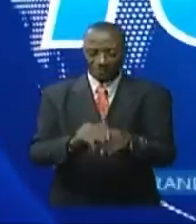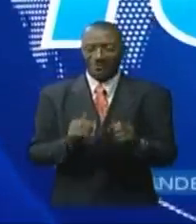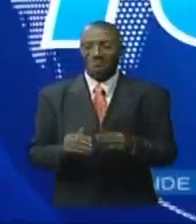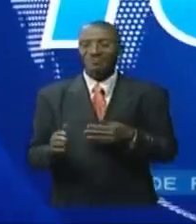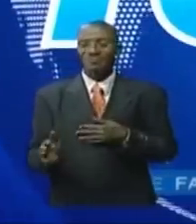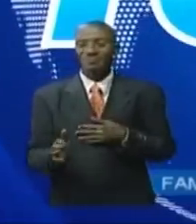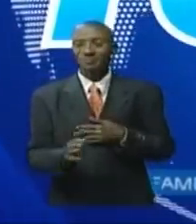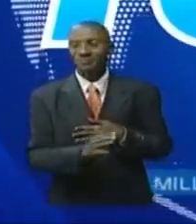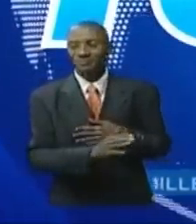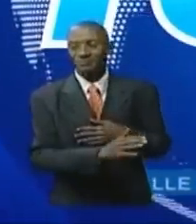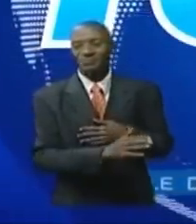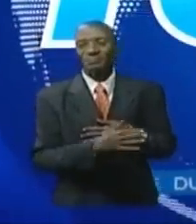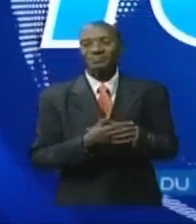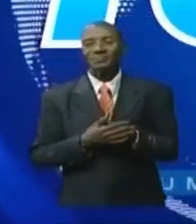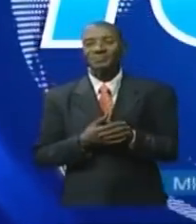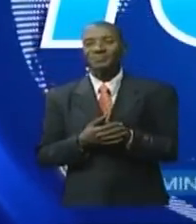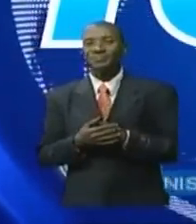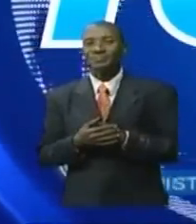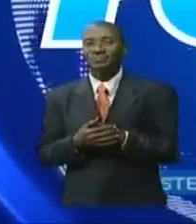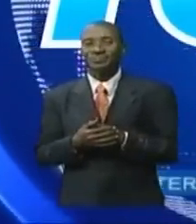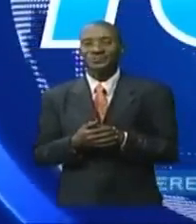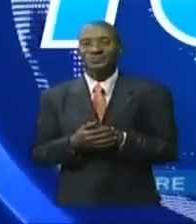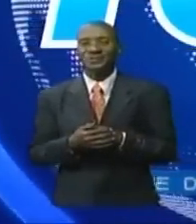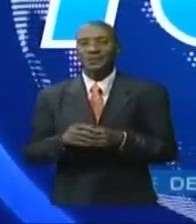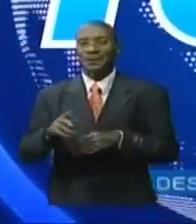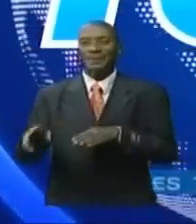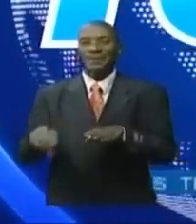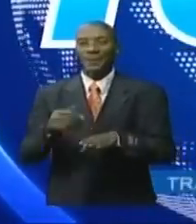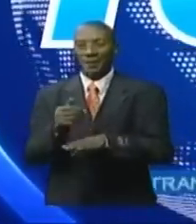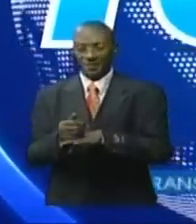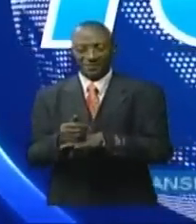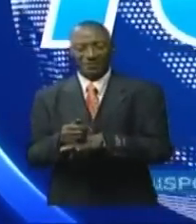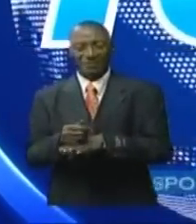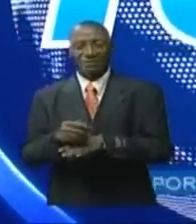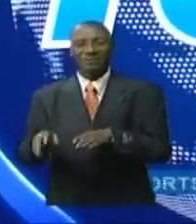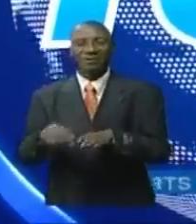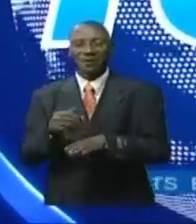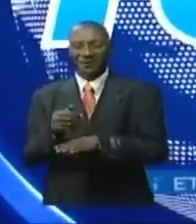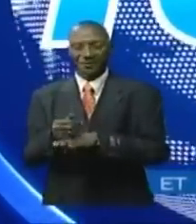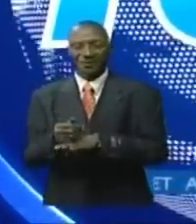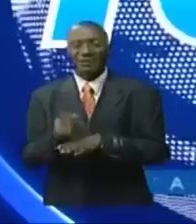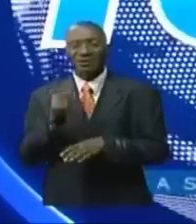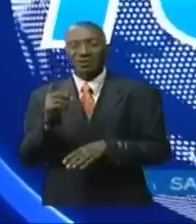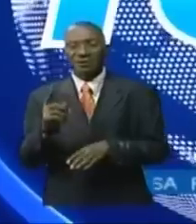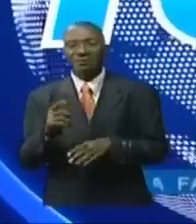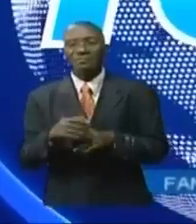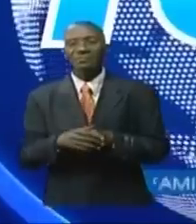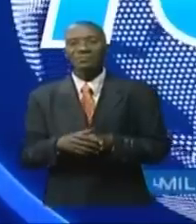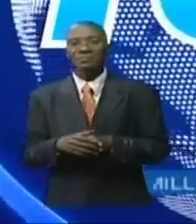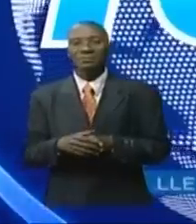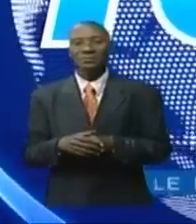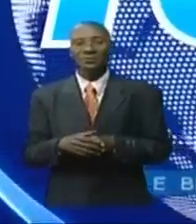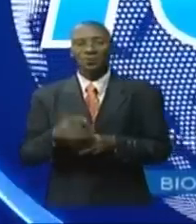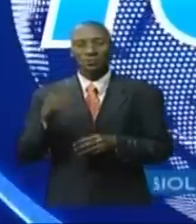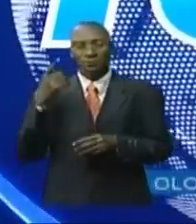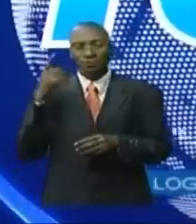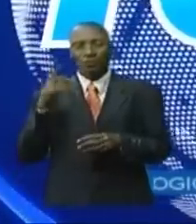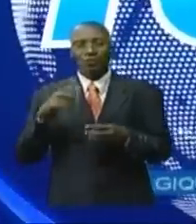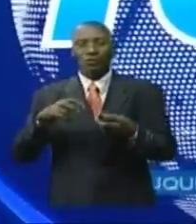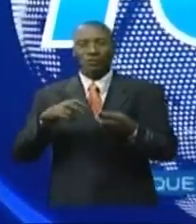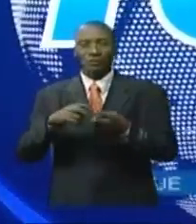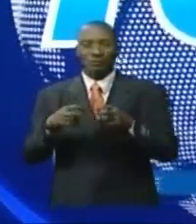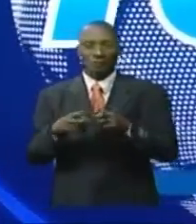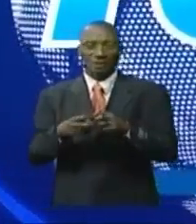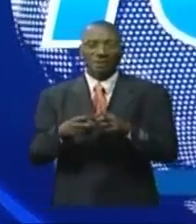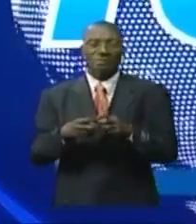chose, ouverture, atelier d'actualisation et harmonisation des outils sur la gestion de l'hygiène menstruelle et l'éducation